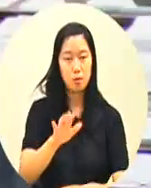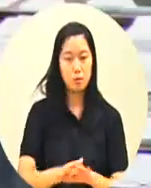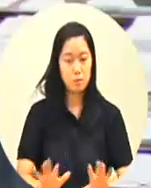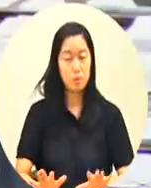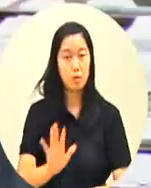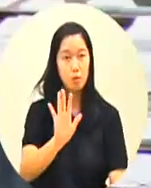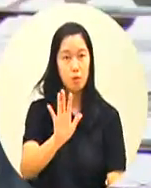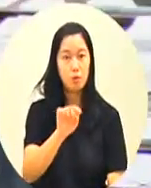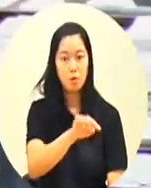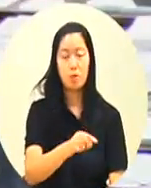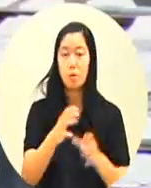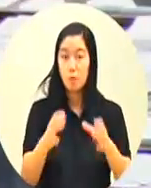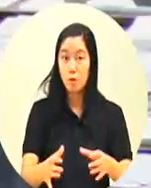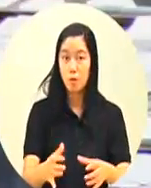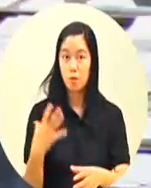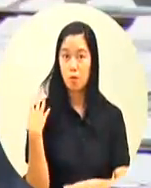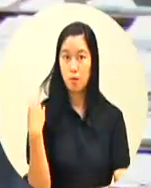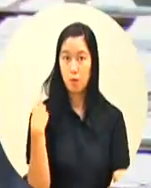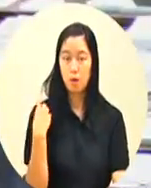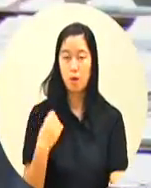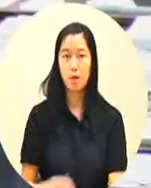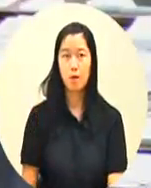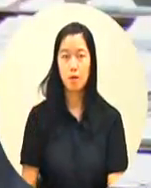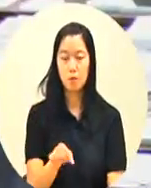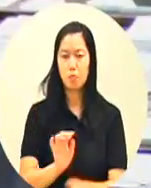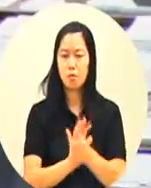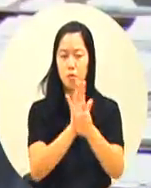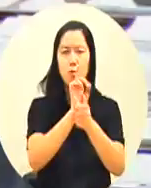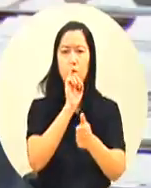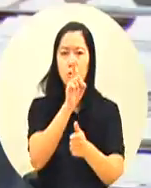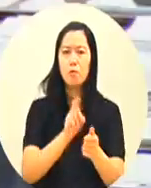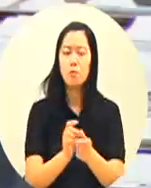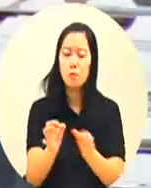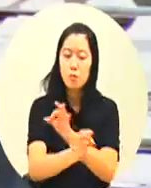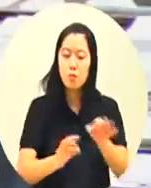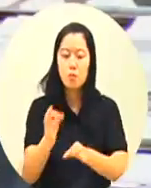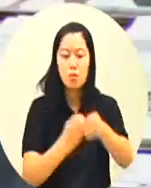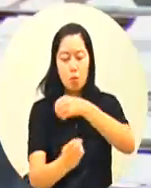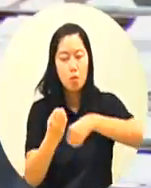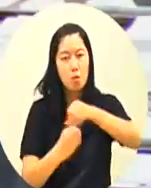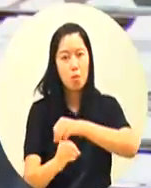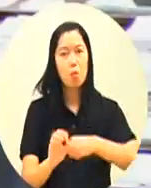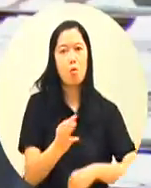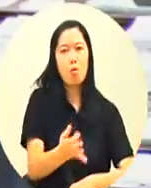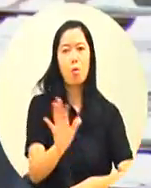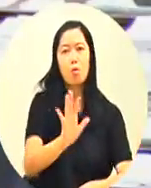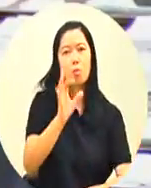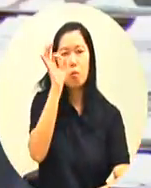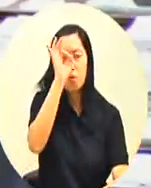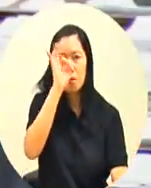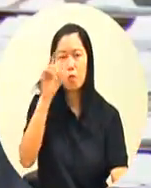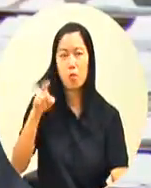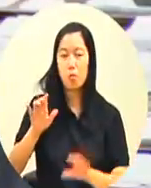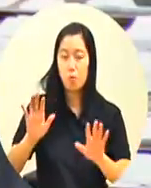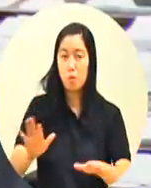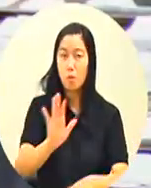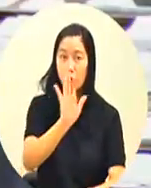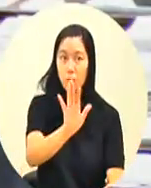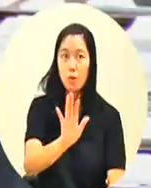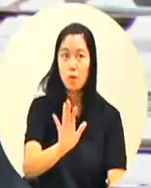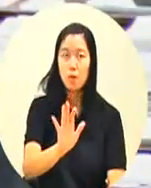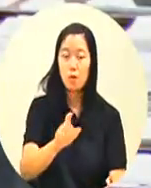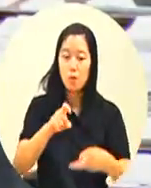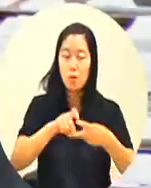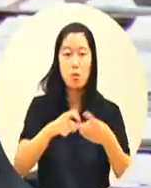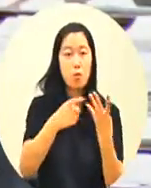是在那里，那你要推循环经济，为什么不找一个现有的那个工业